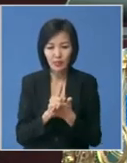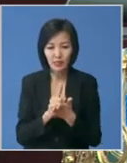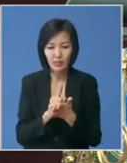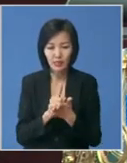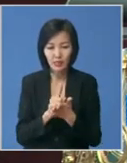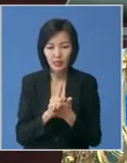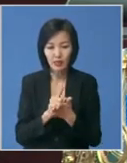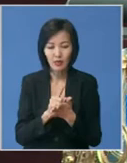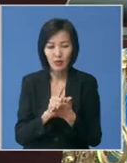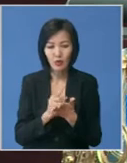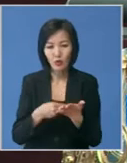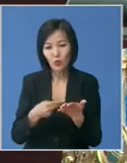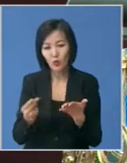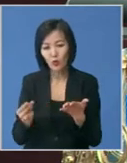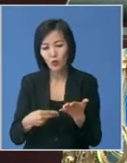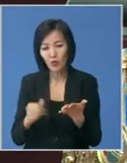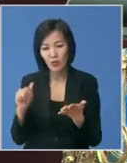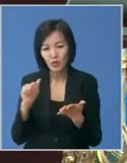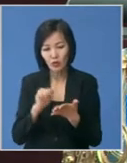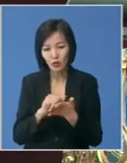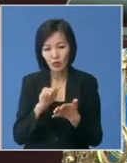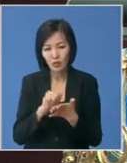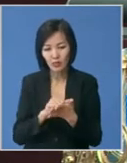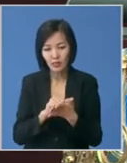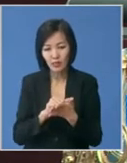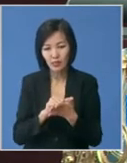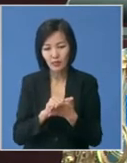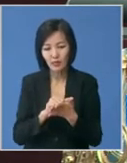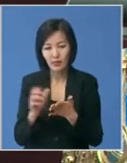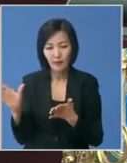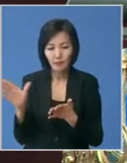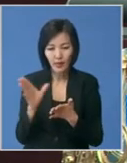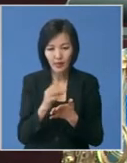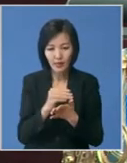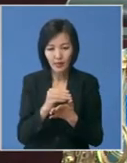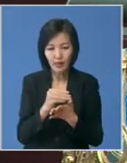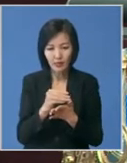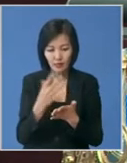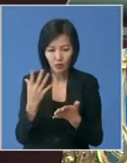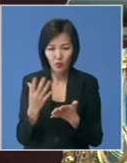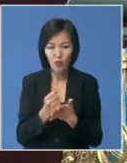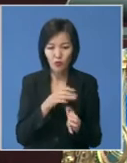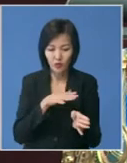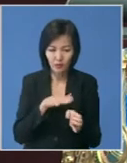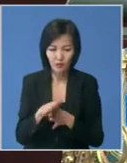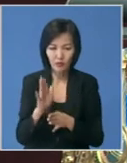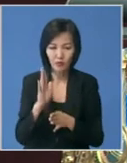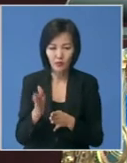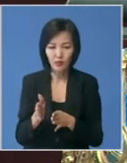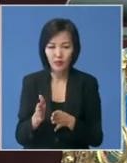қол қойған не меморандумдарға, соның бәріне жетеміз, кейбір